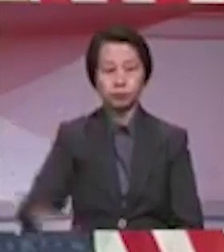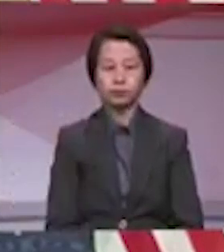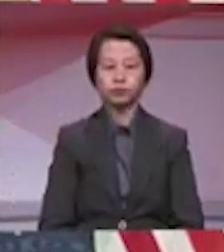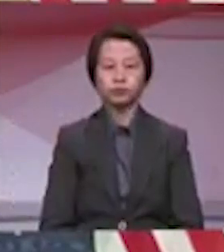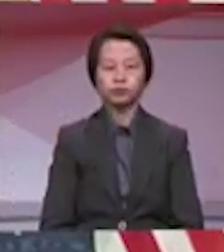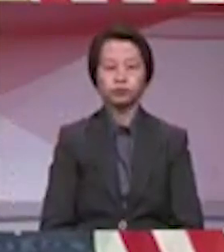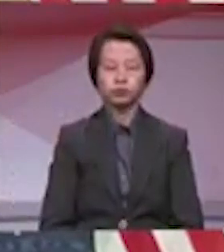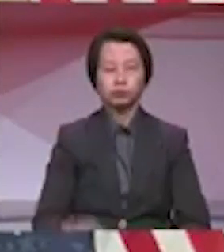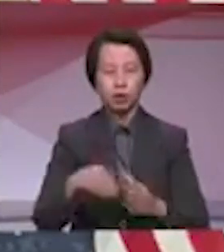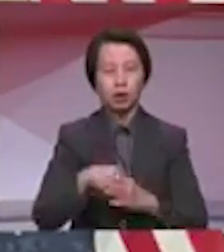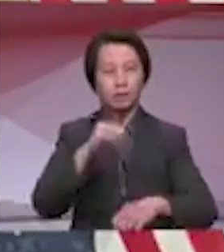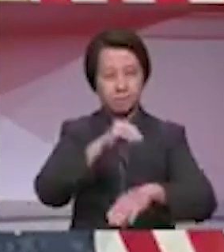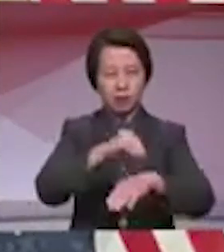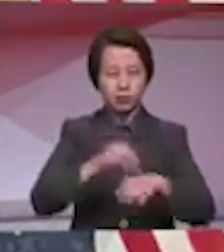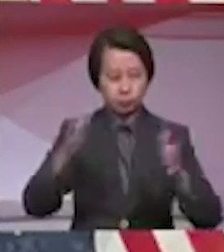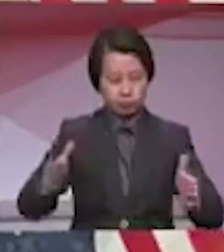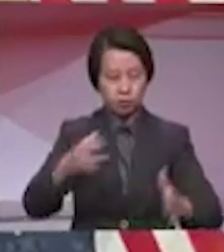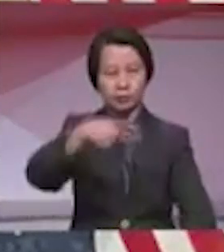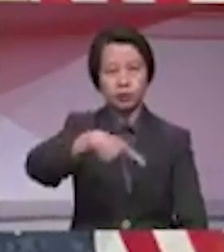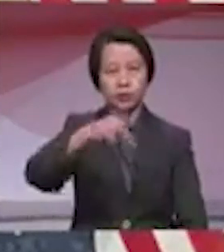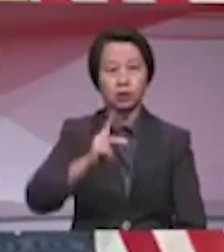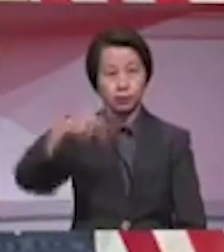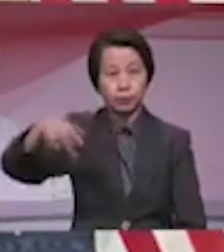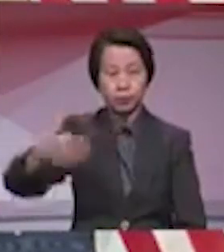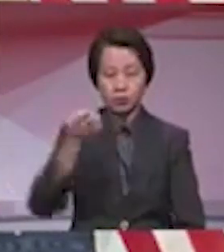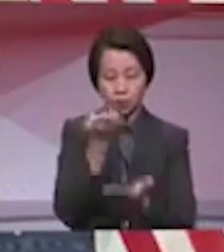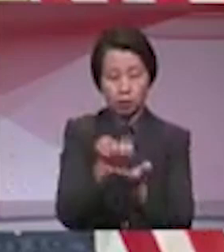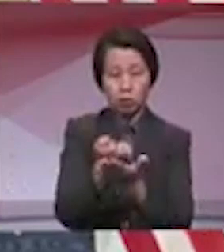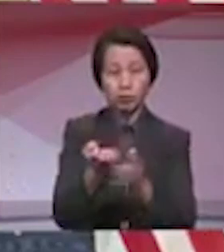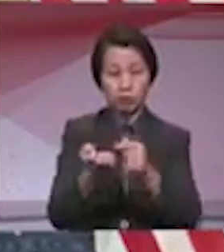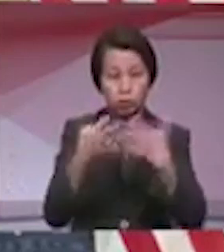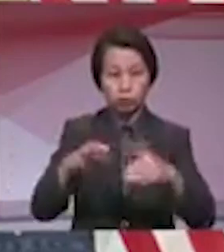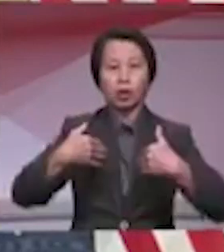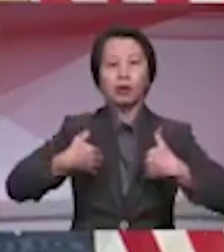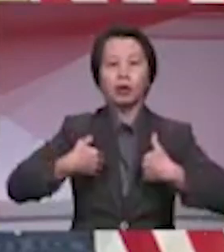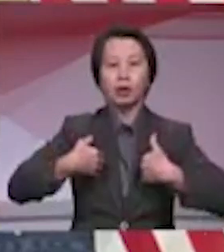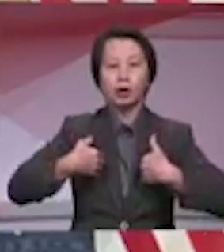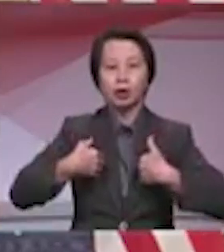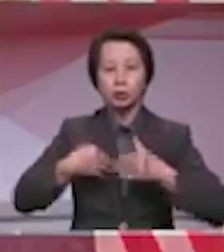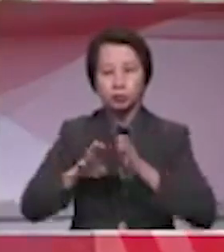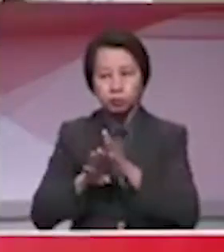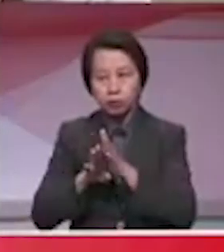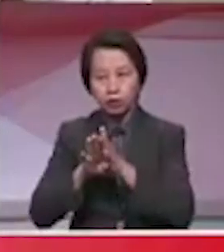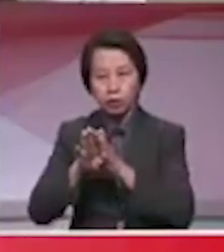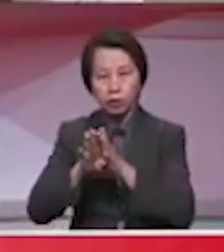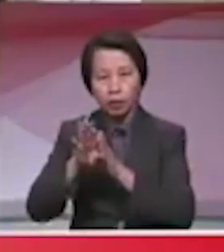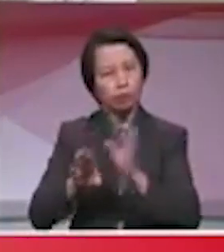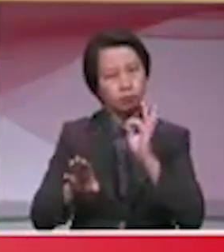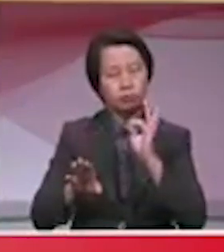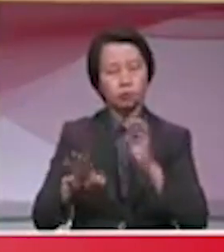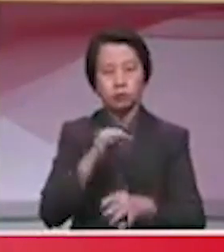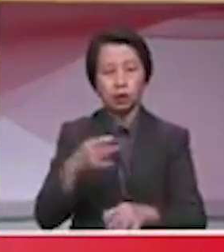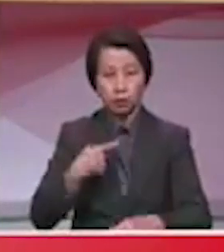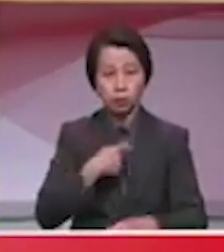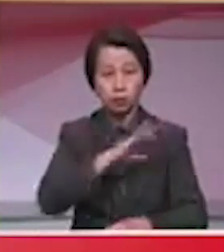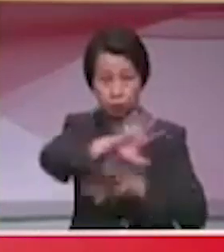Dalam fasa PKPP, ekonomi negara kita telah menunjukkan tanda-tanda pemulihan. Namun kita